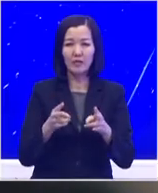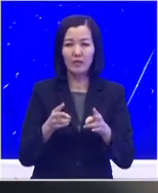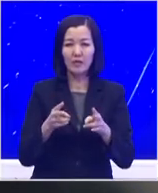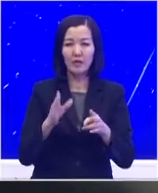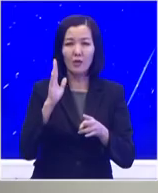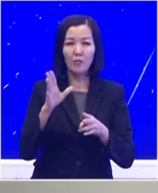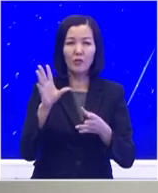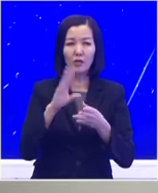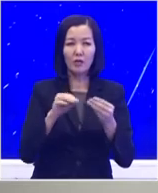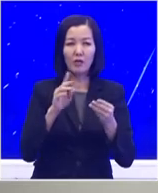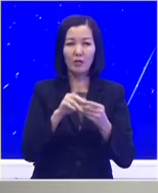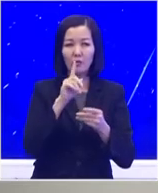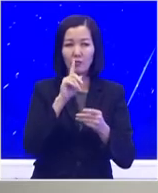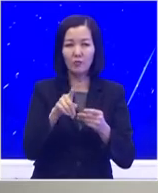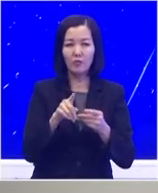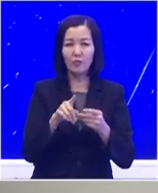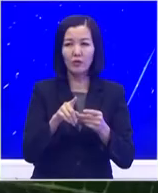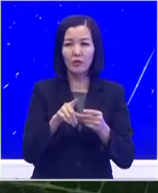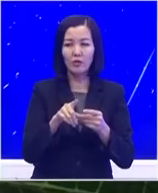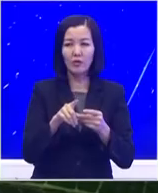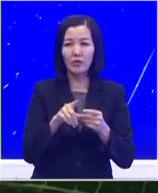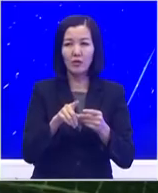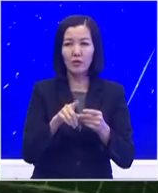қайталанбау үшін барлық Алматы облысының емдеу мекемелеріне